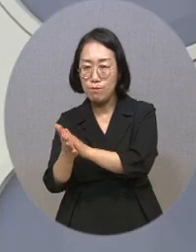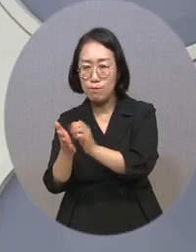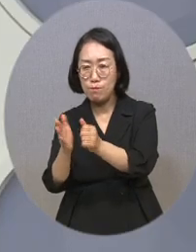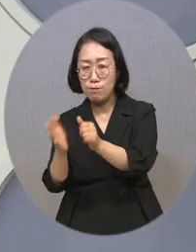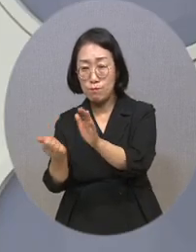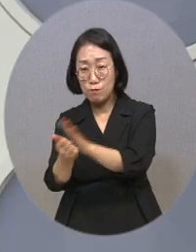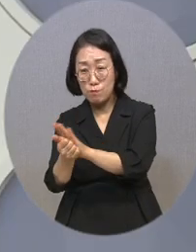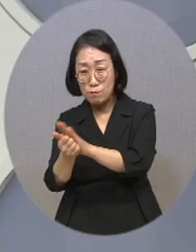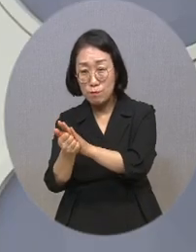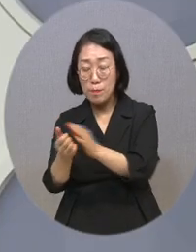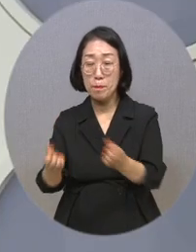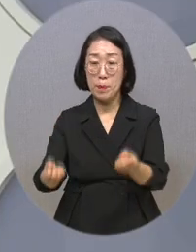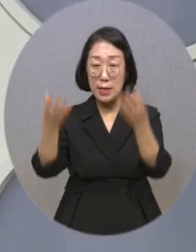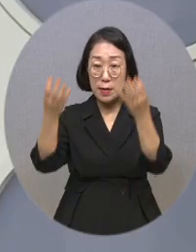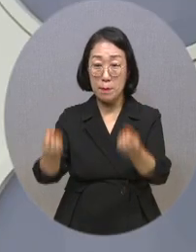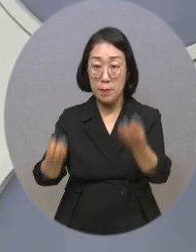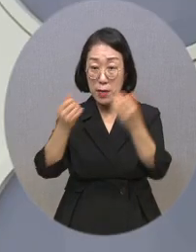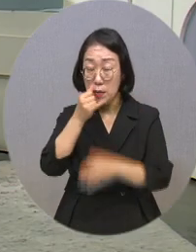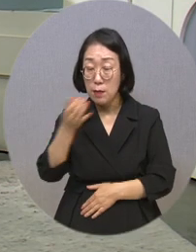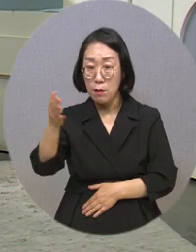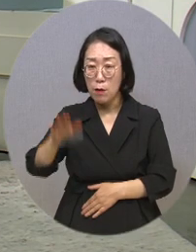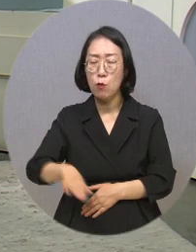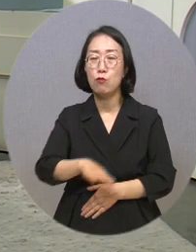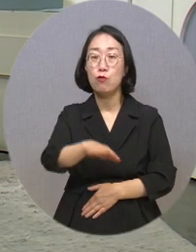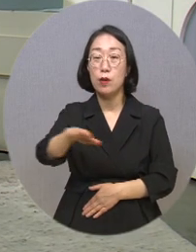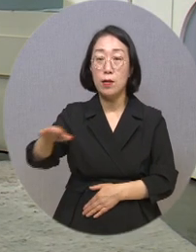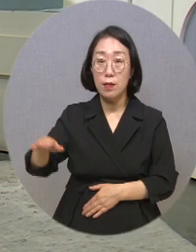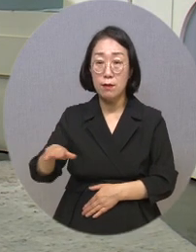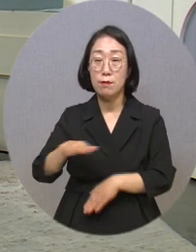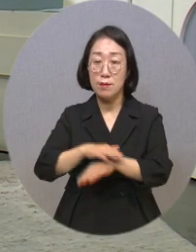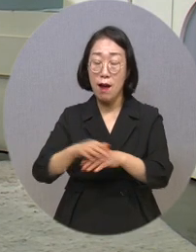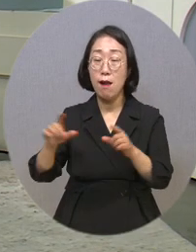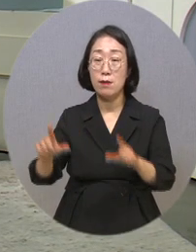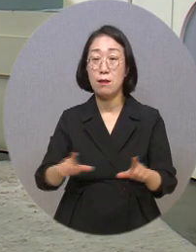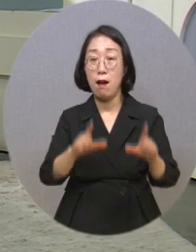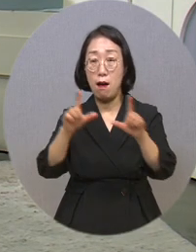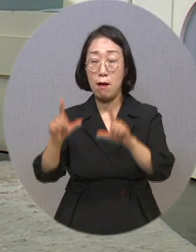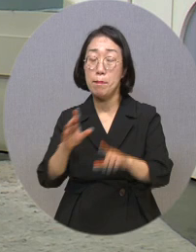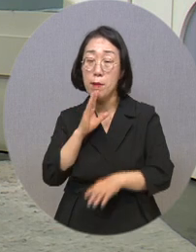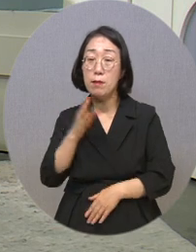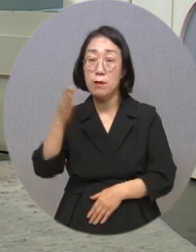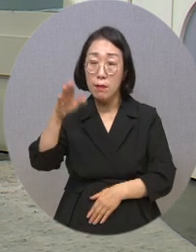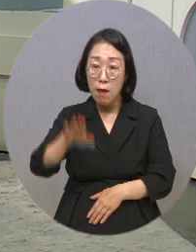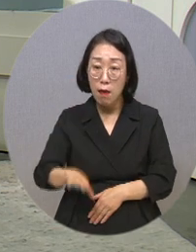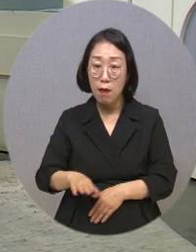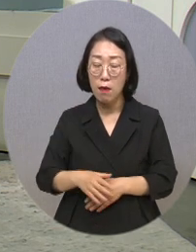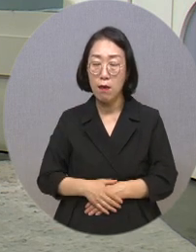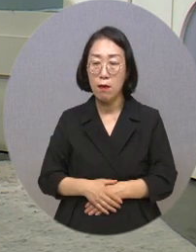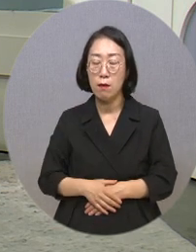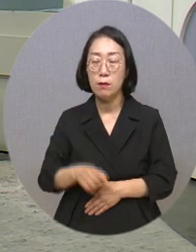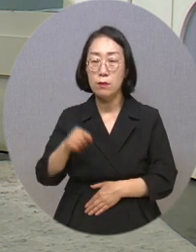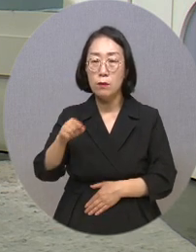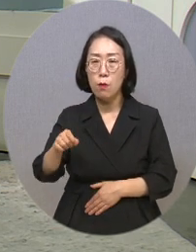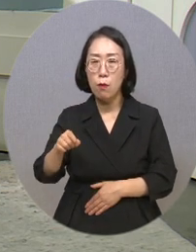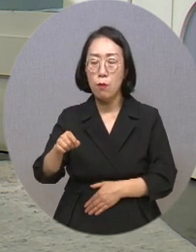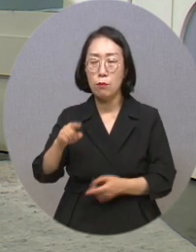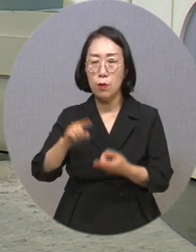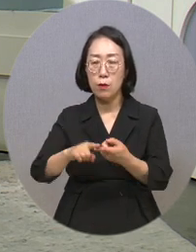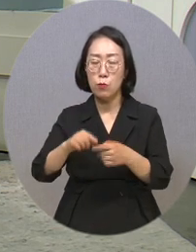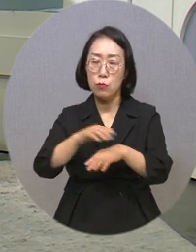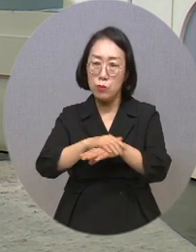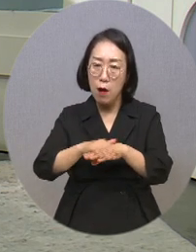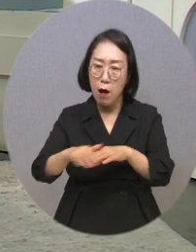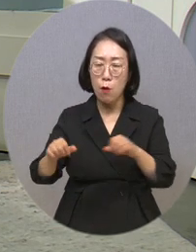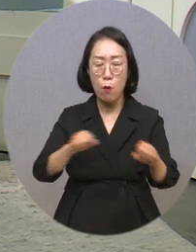근데 우리나라는 아직도 선진국이라고 자칭을 하면서도 거기에 대해서는 좀 별로